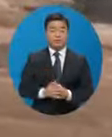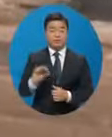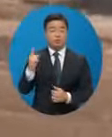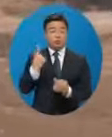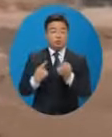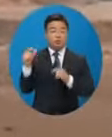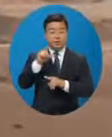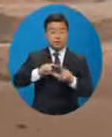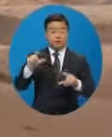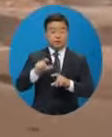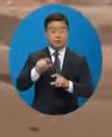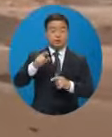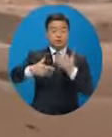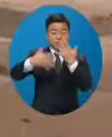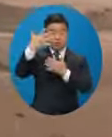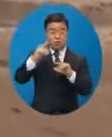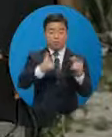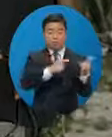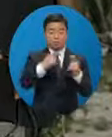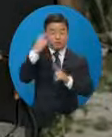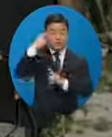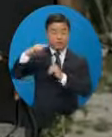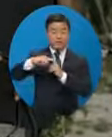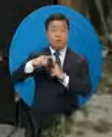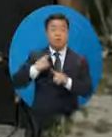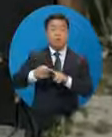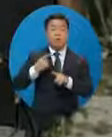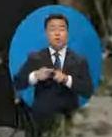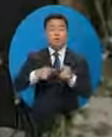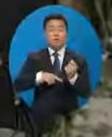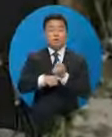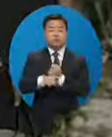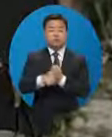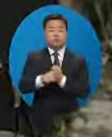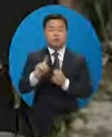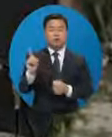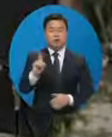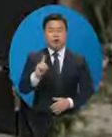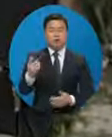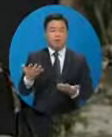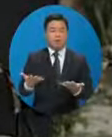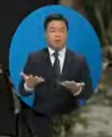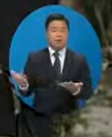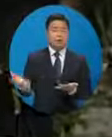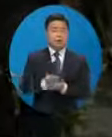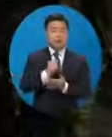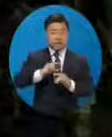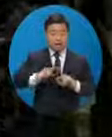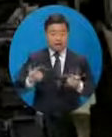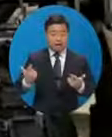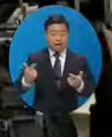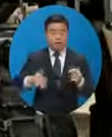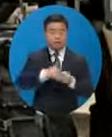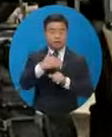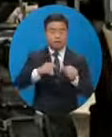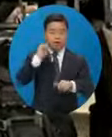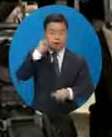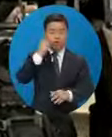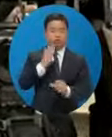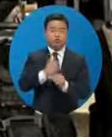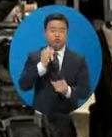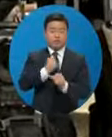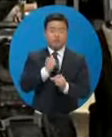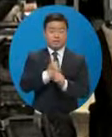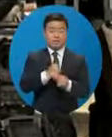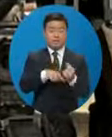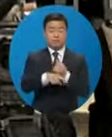무엇보다도 날리우드의 영화들이 긍정적으로 평가받는 이유는 맨땅의 헤딩과도 같은 열악한 환경에서 탄생했기 때문인데요. 가장